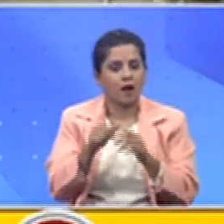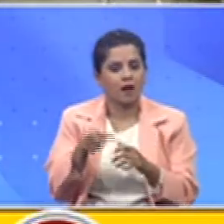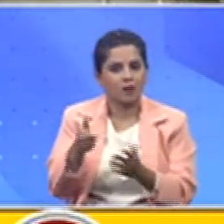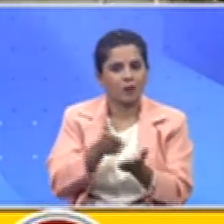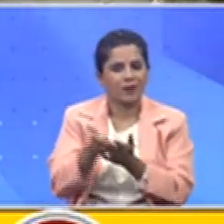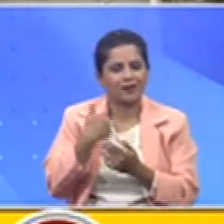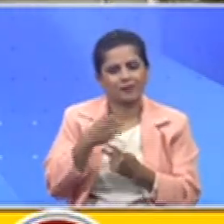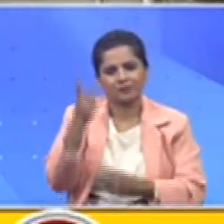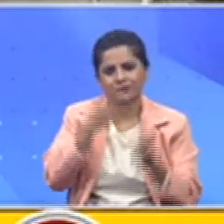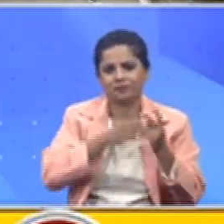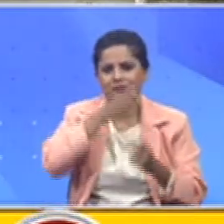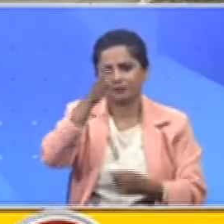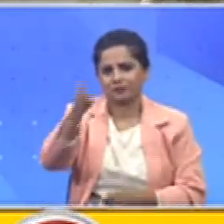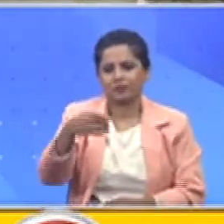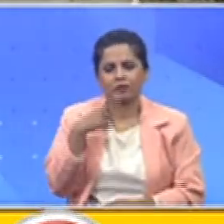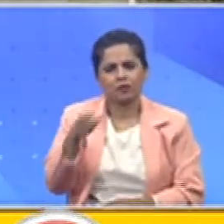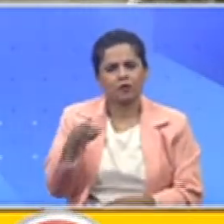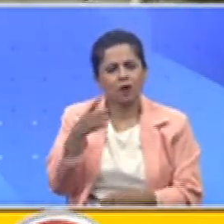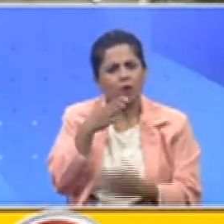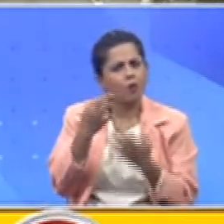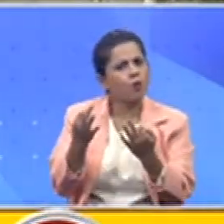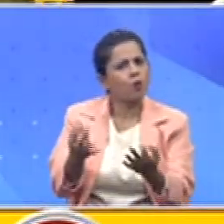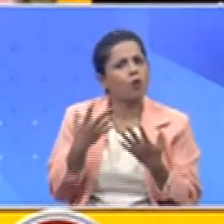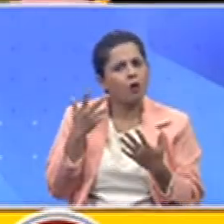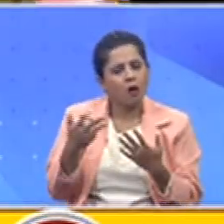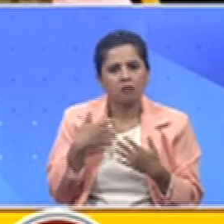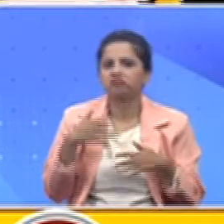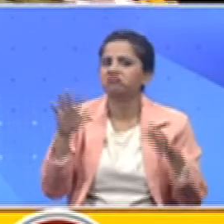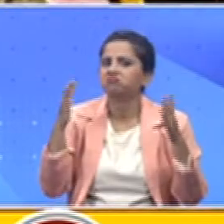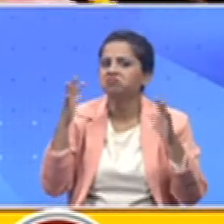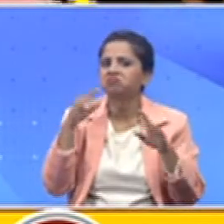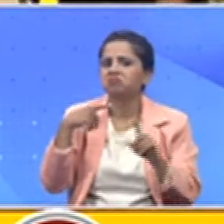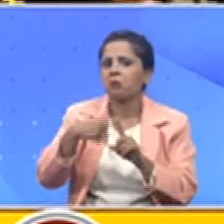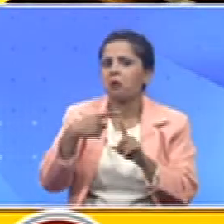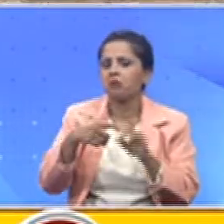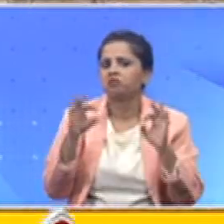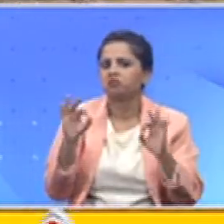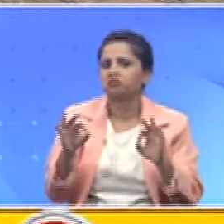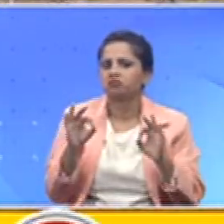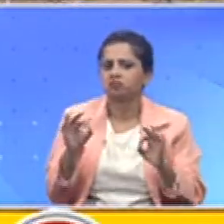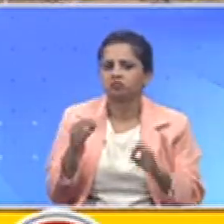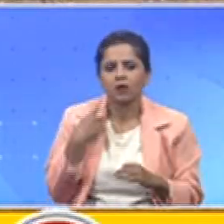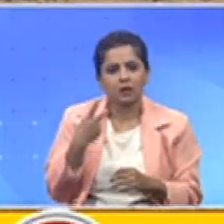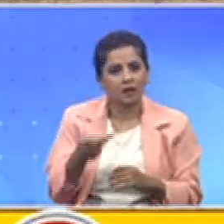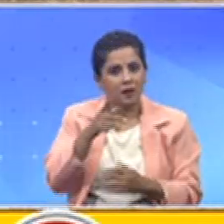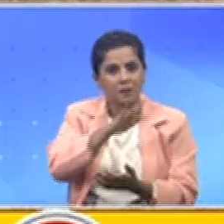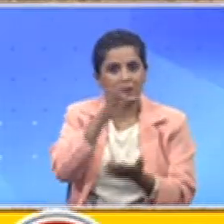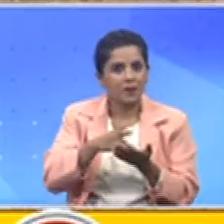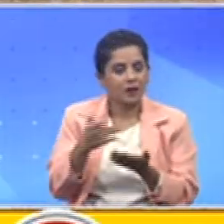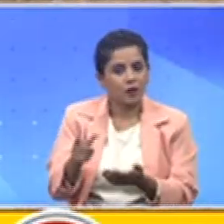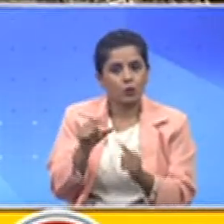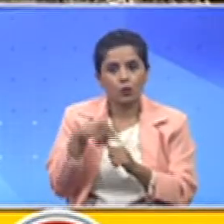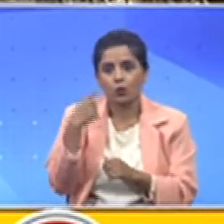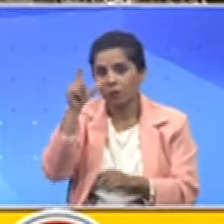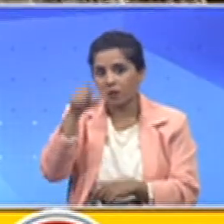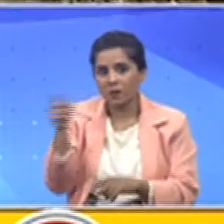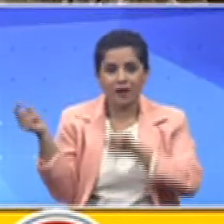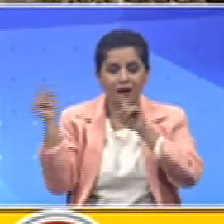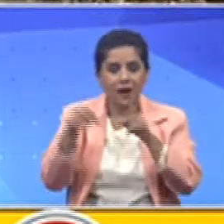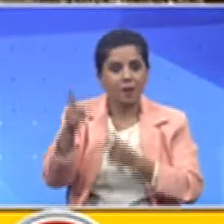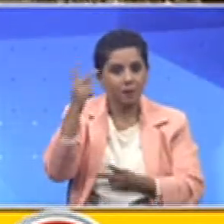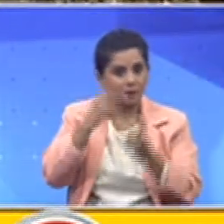दौरान मैंने उनके इस यूनिक प्रयास की सराहना की थी। मैंने देवभूमि आने वाले पर्यटकों से अपील की